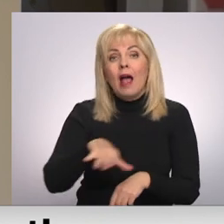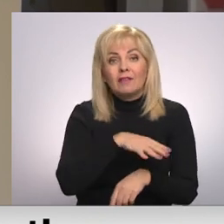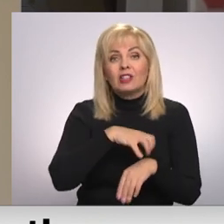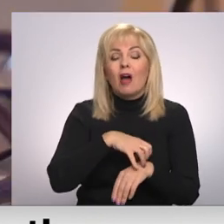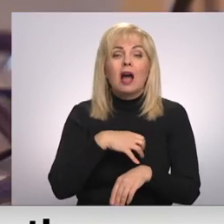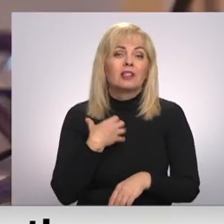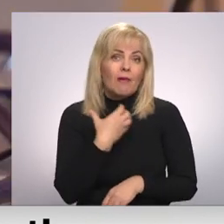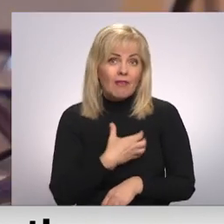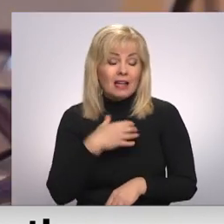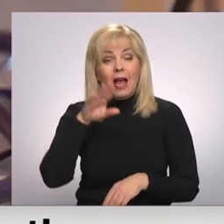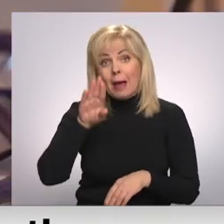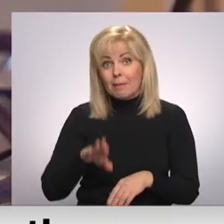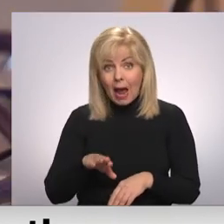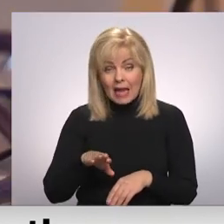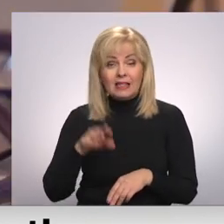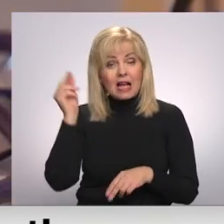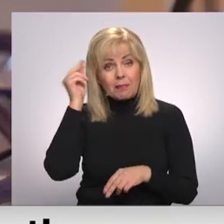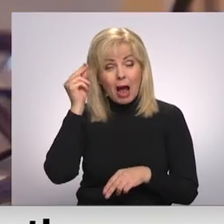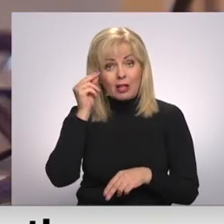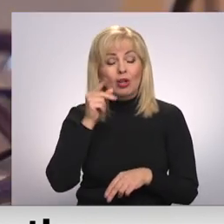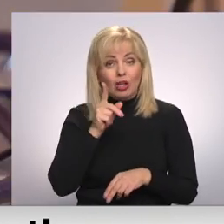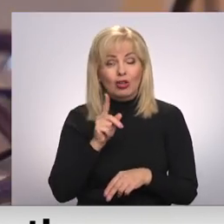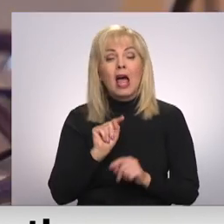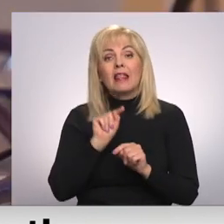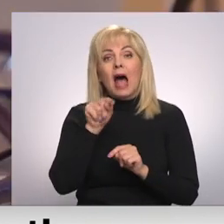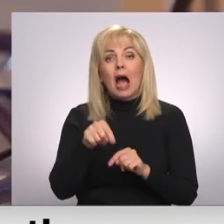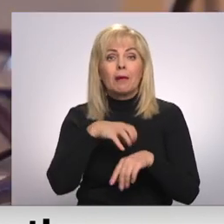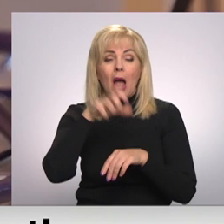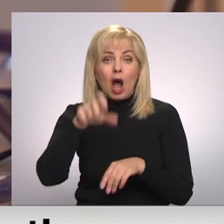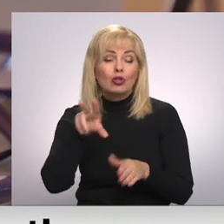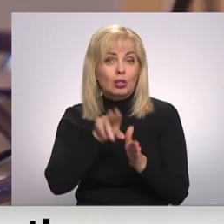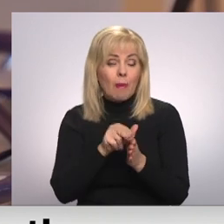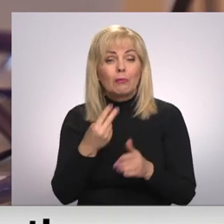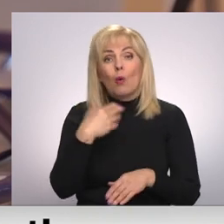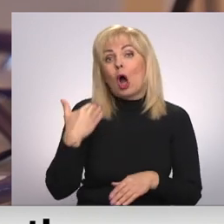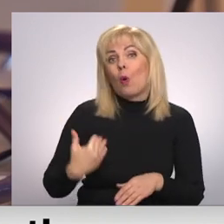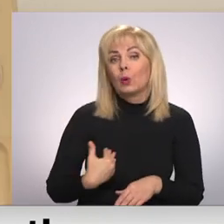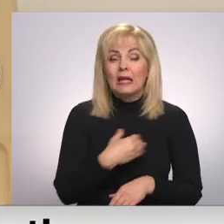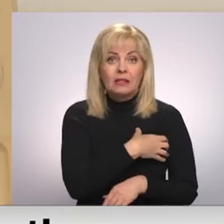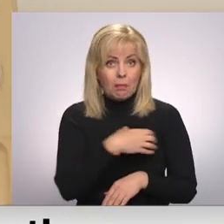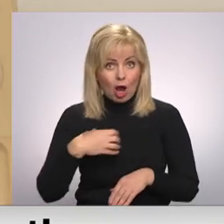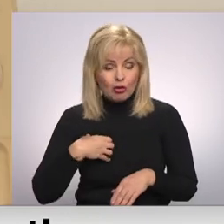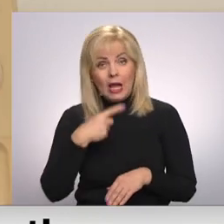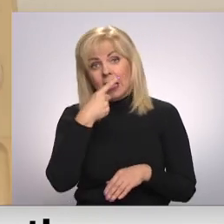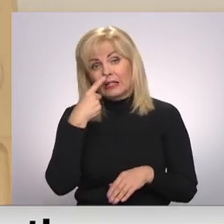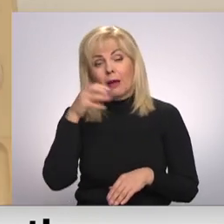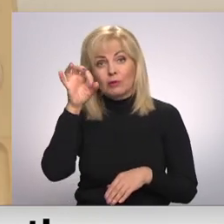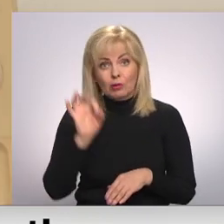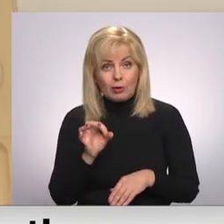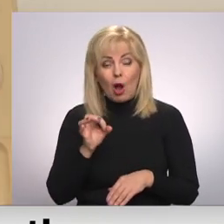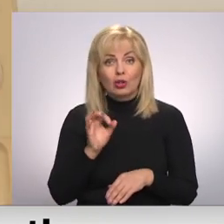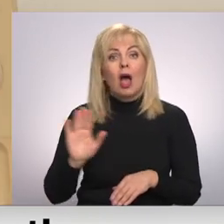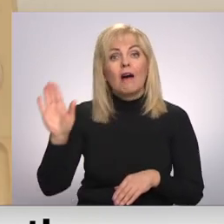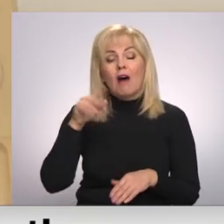ir vajadzīgi. Mēnesī rezidentūrā studējošo topošo ārstu stipendiju no Kuldīgas novada pašvaldības ir 100% no